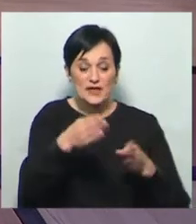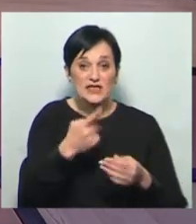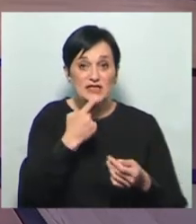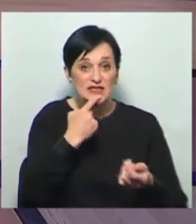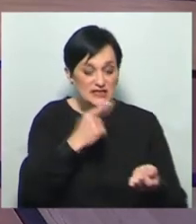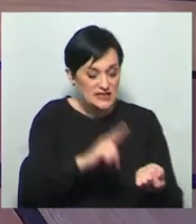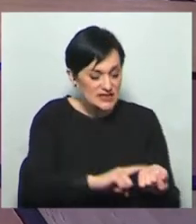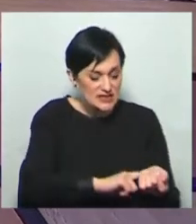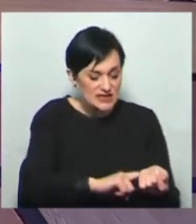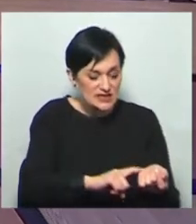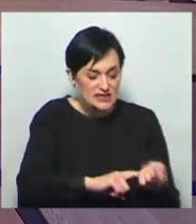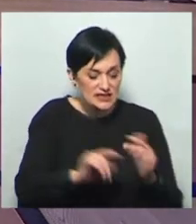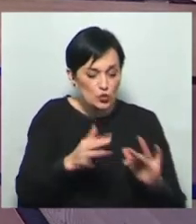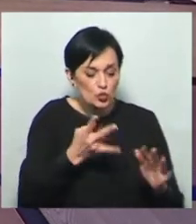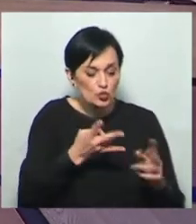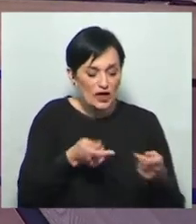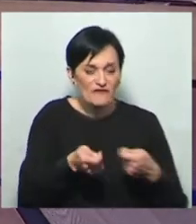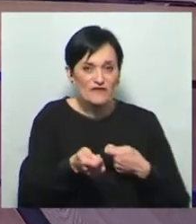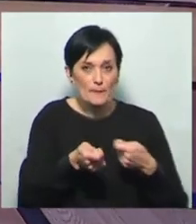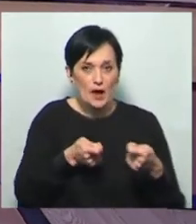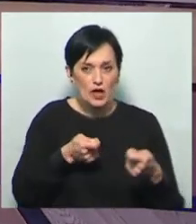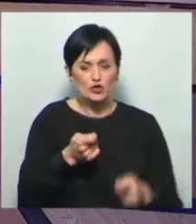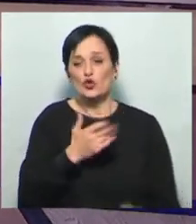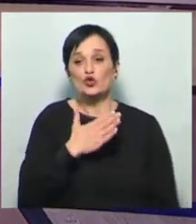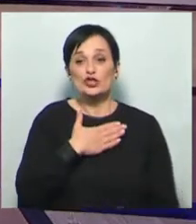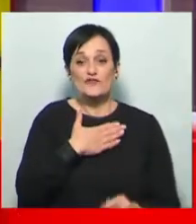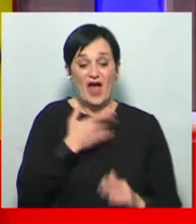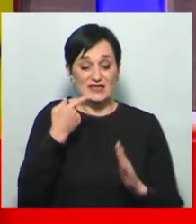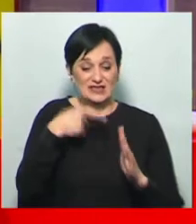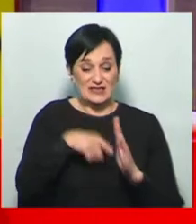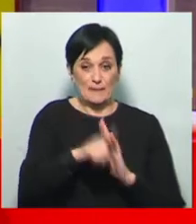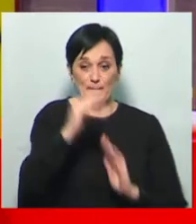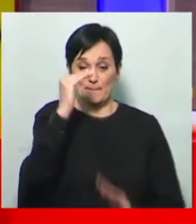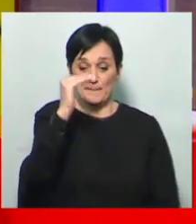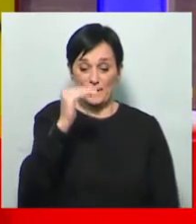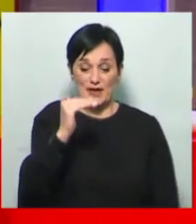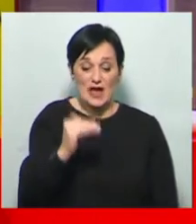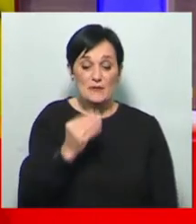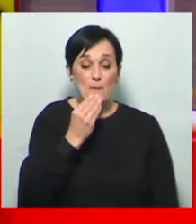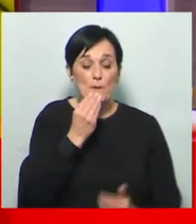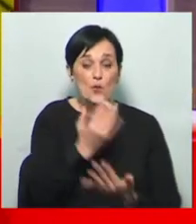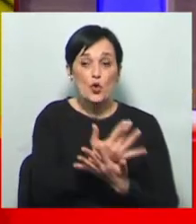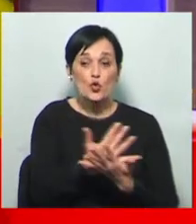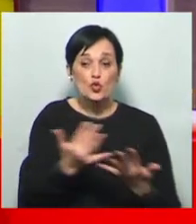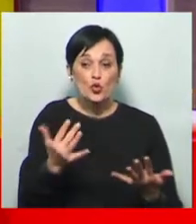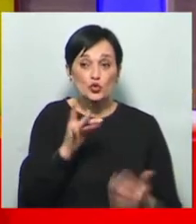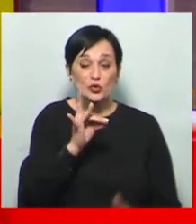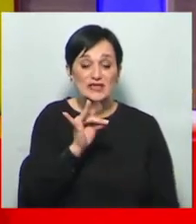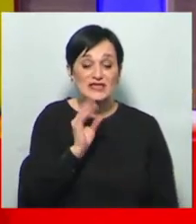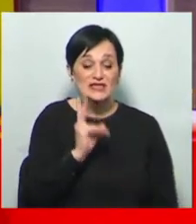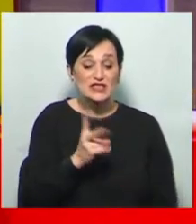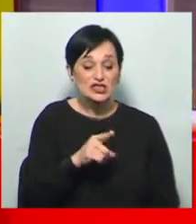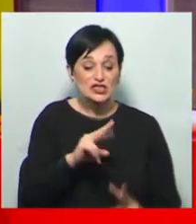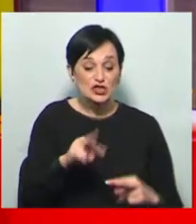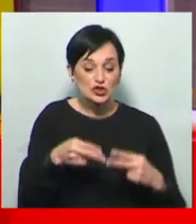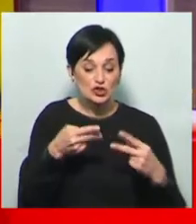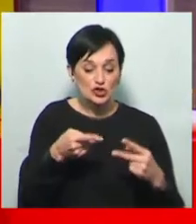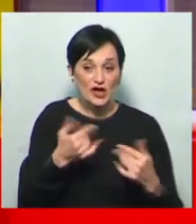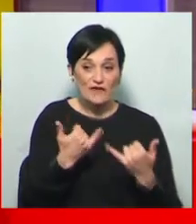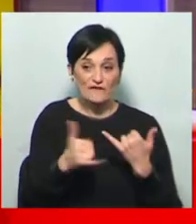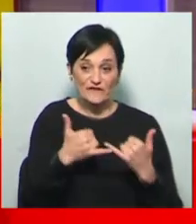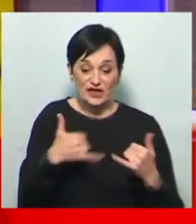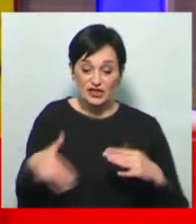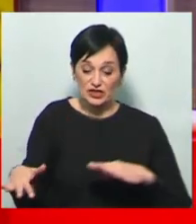სისხლის სიბლანტე უნდა მართოთ. დასაკვირველია, ჩემი ერთ დასახელებული ყველა პროდუქტი, რომელიც იყო რისკის შემცველი, აღმოჩნდა ყვითელ